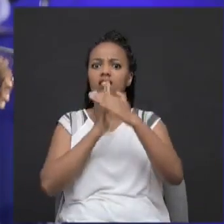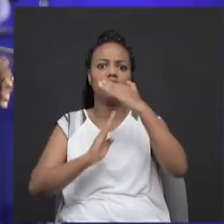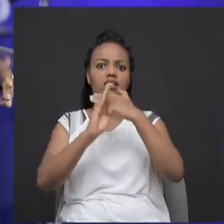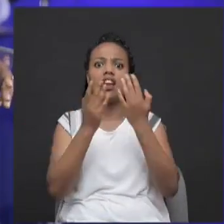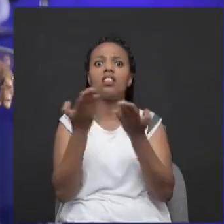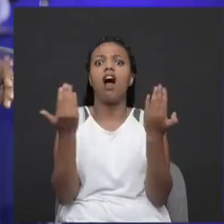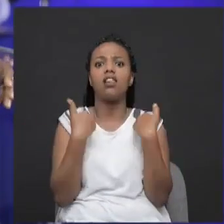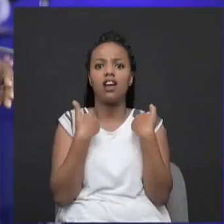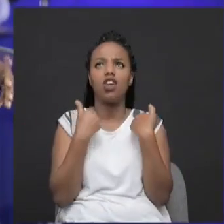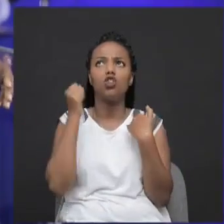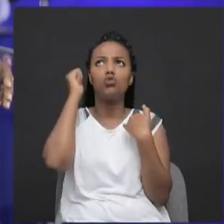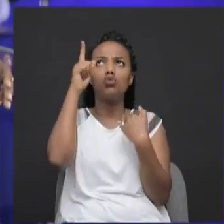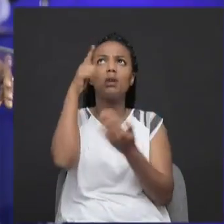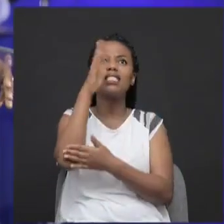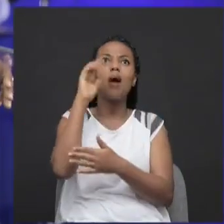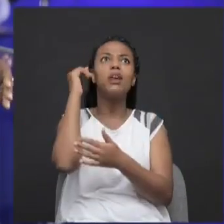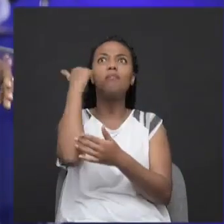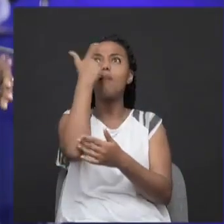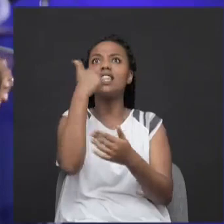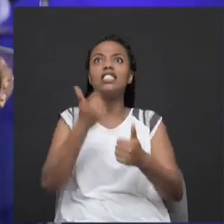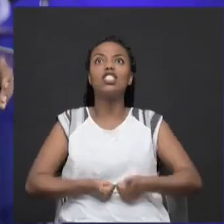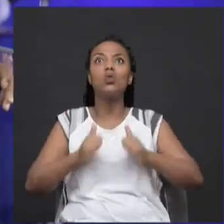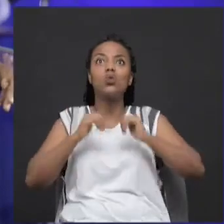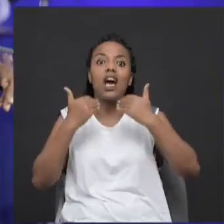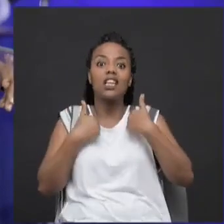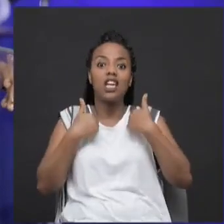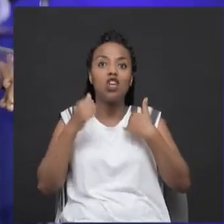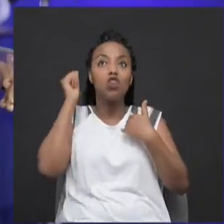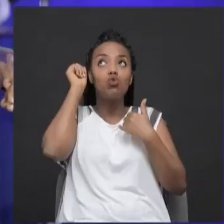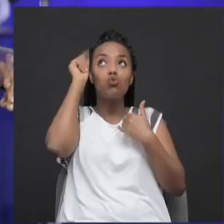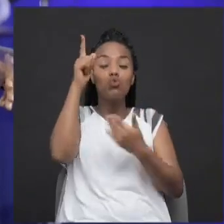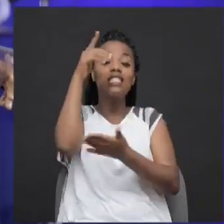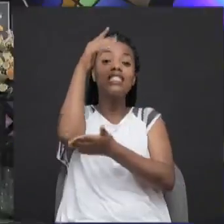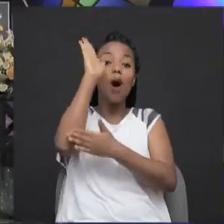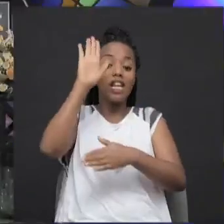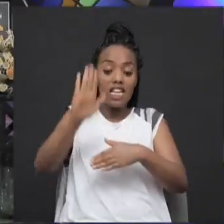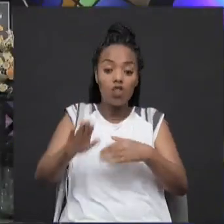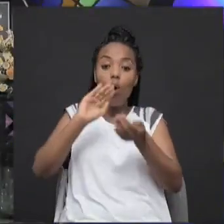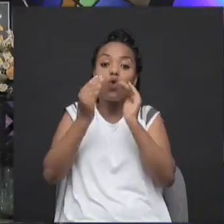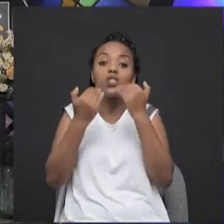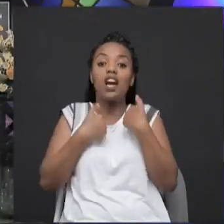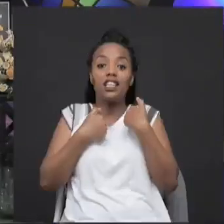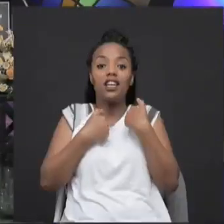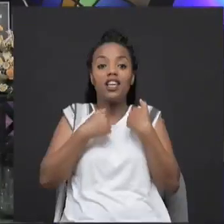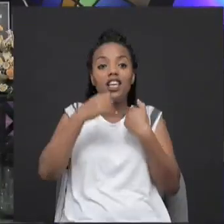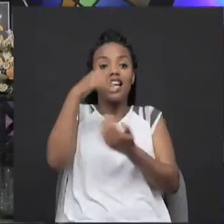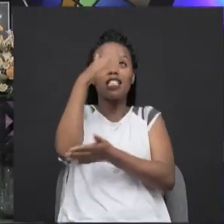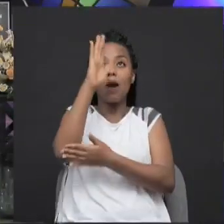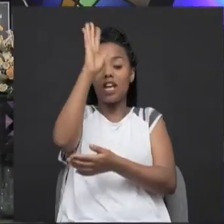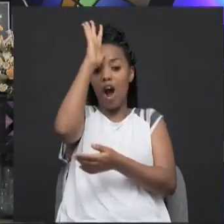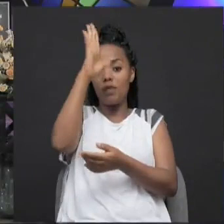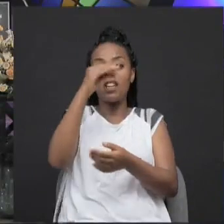እርሱ በእግዚአብሔር መልክ ሲኖር ሳለ ማለት እርሱ እግዚአብሔር ወልድ ሆኖ ሳለ ከእግዚአብሔር አብና